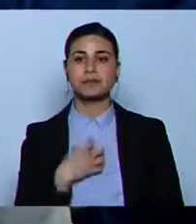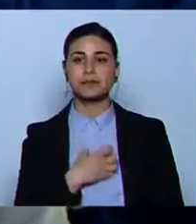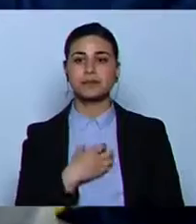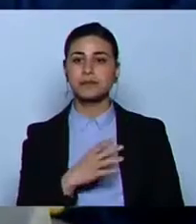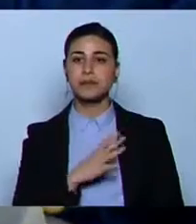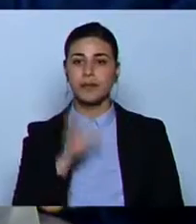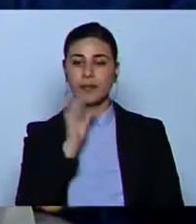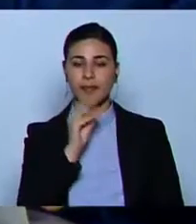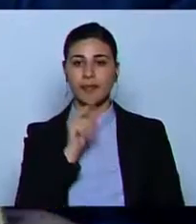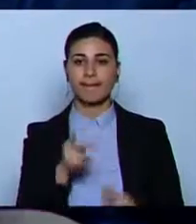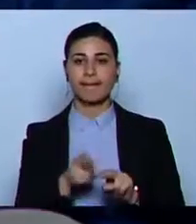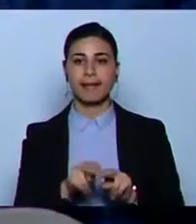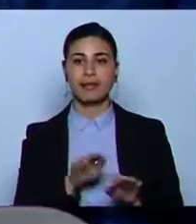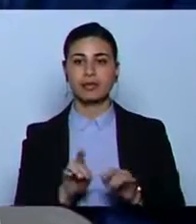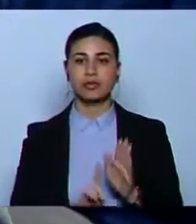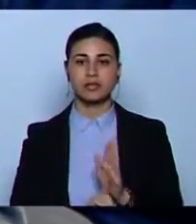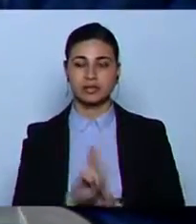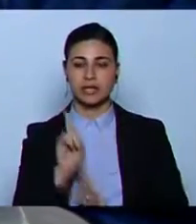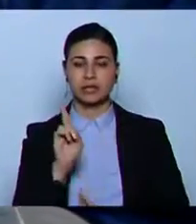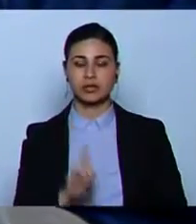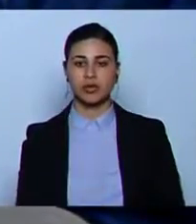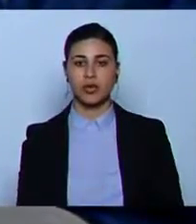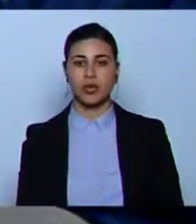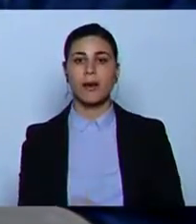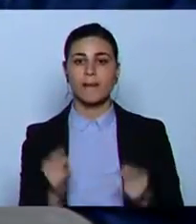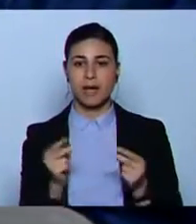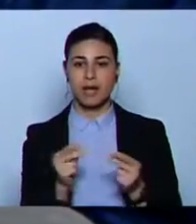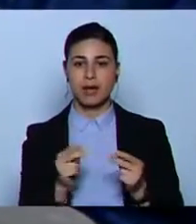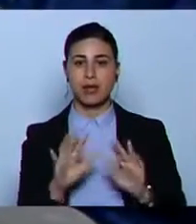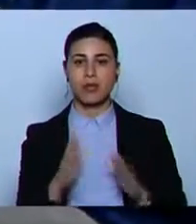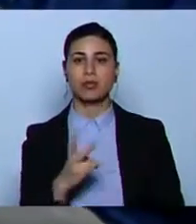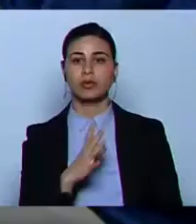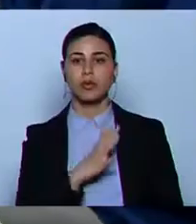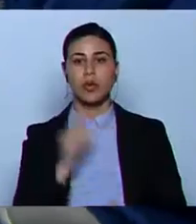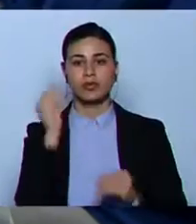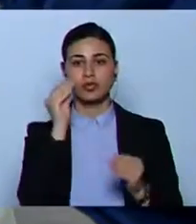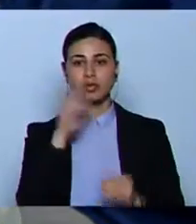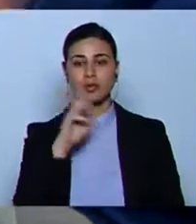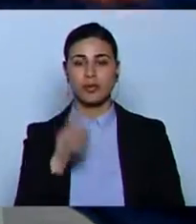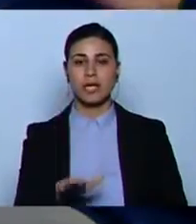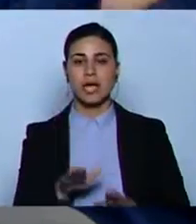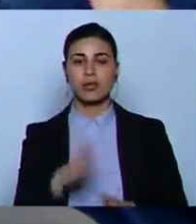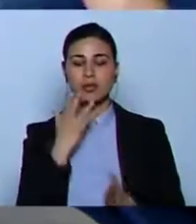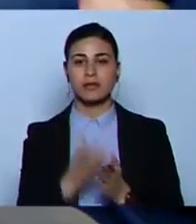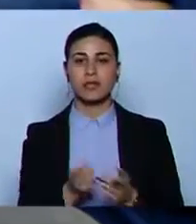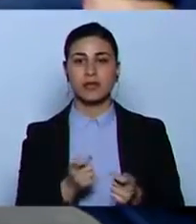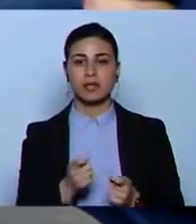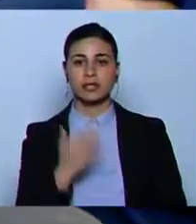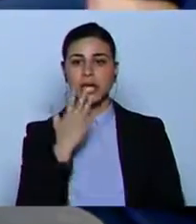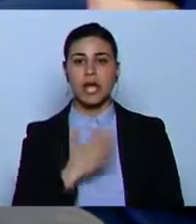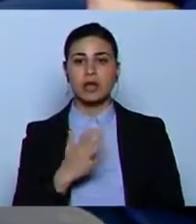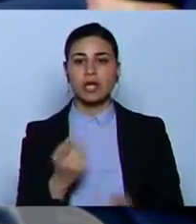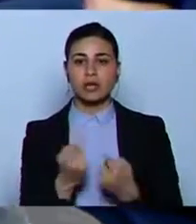მნიშვნელოვანი იყო, როდესაც ეს პროცესი დაიწყო, პარალელურად მომხდარიყო მსჯელობა და ადგილობრივ თვითმმართველობის